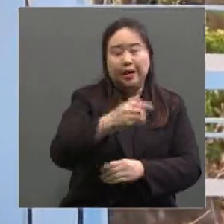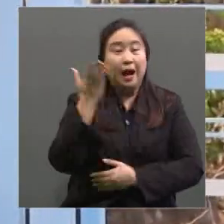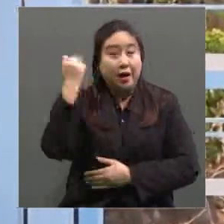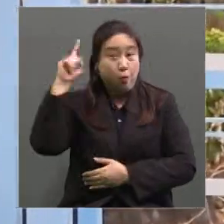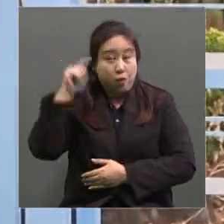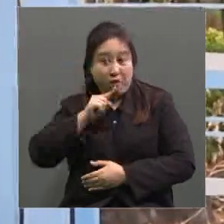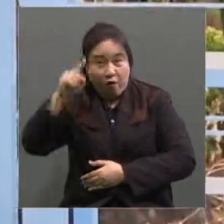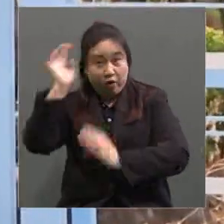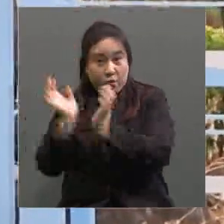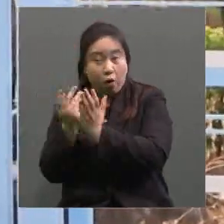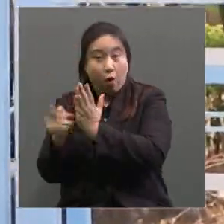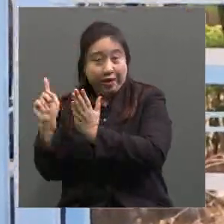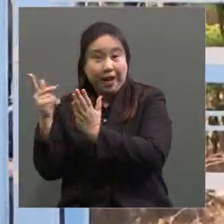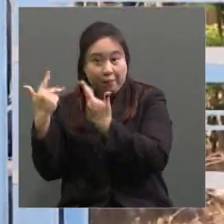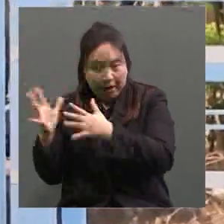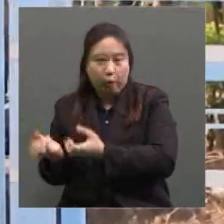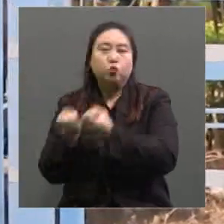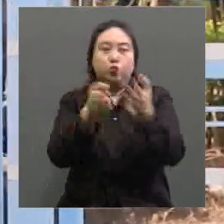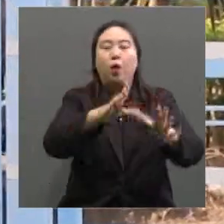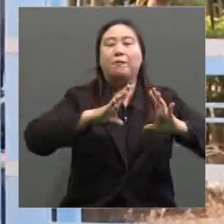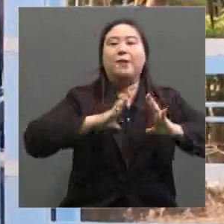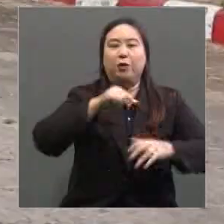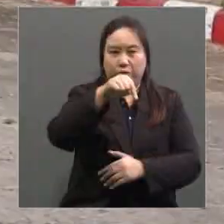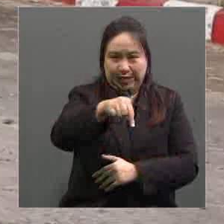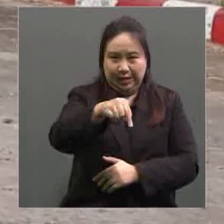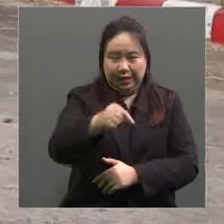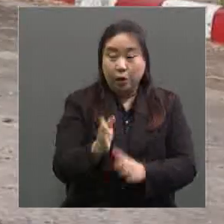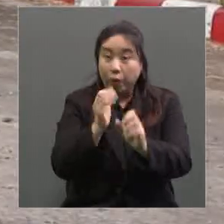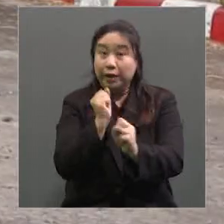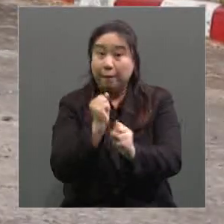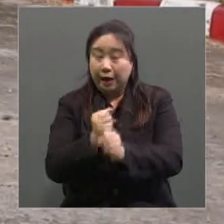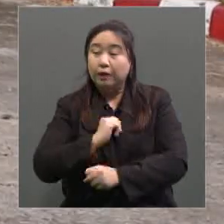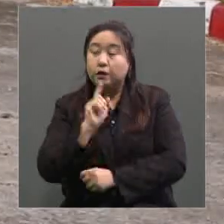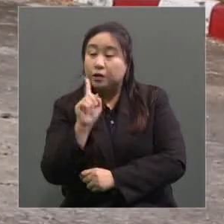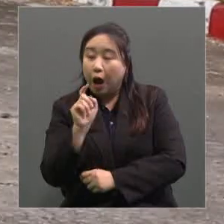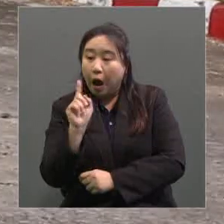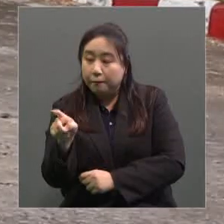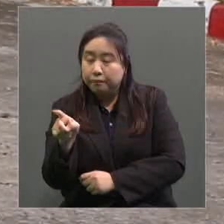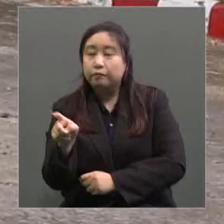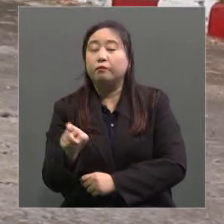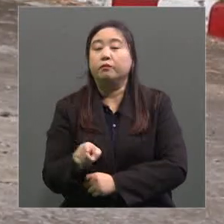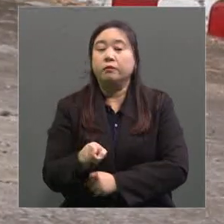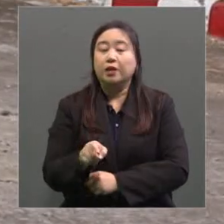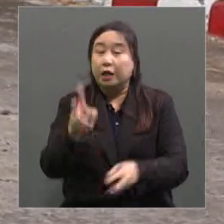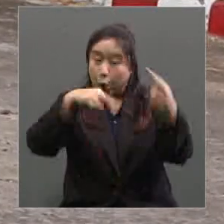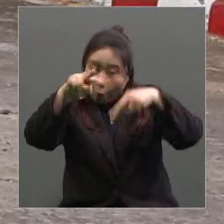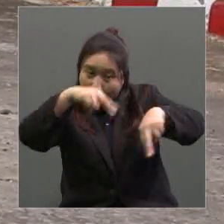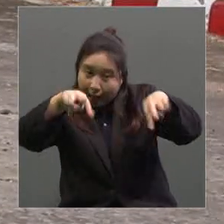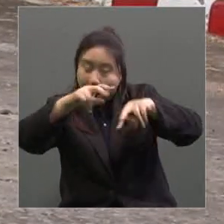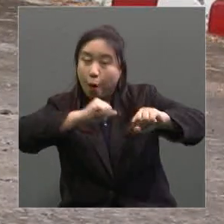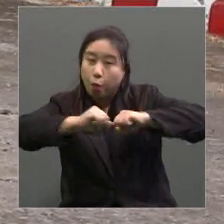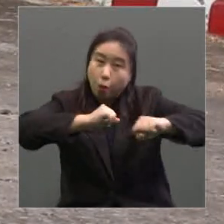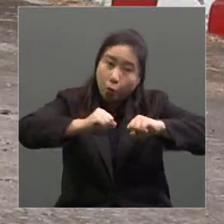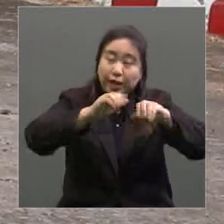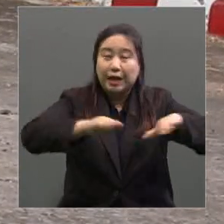แก่นเรียบร้อยแล้วซึ่งจากการไปพูดคุยกับเจ้าหน้าที่ที่ประจำอยู่ที่บ้านพักและบ้านพักเด็กและครอบครัวจังหวัดข